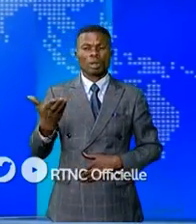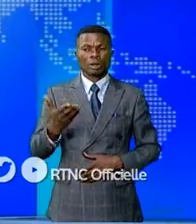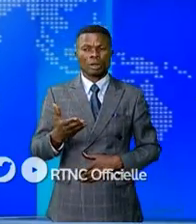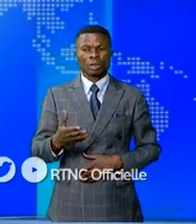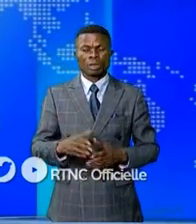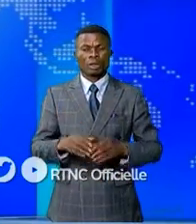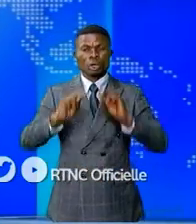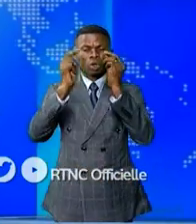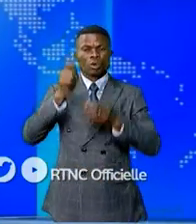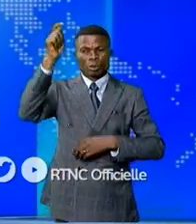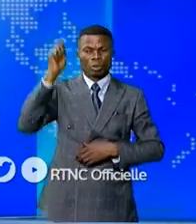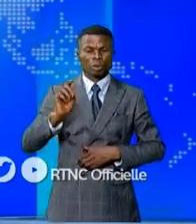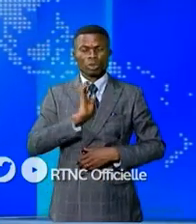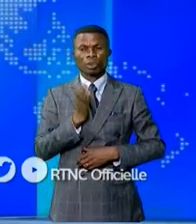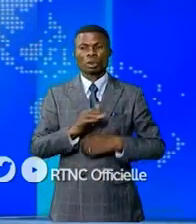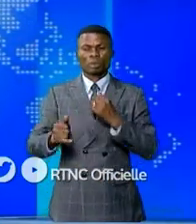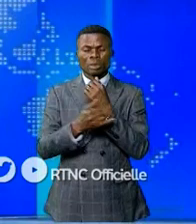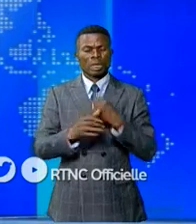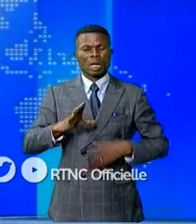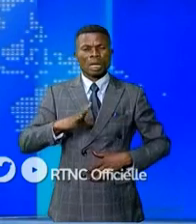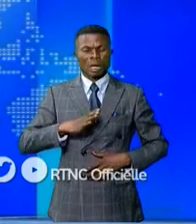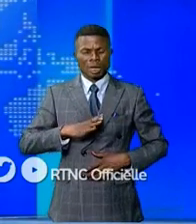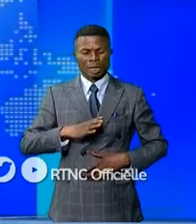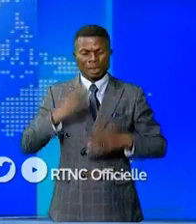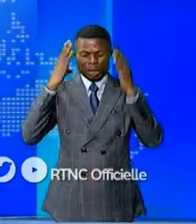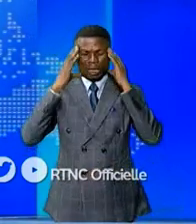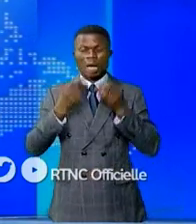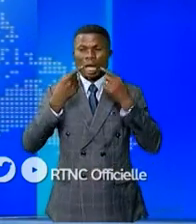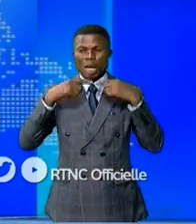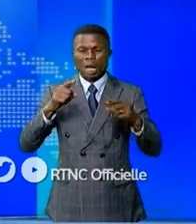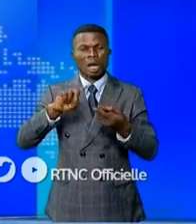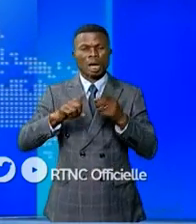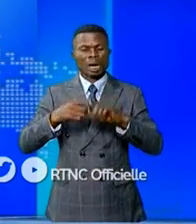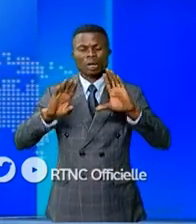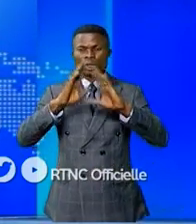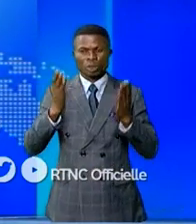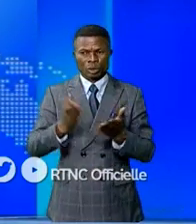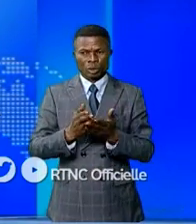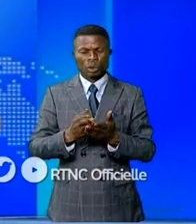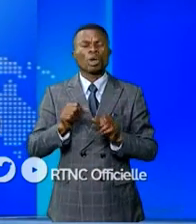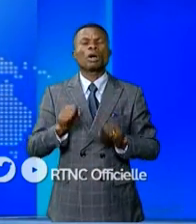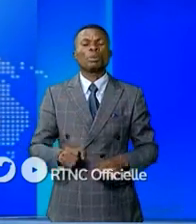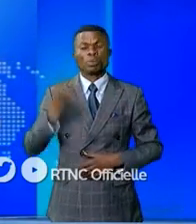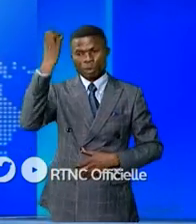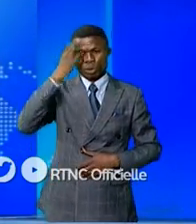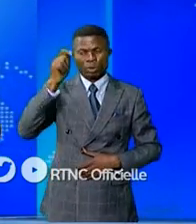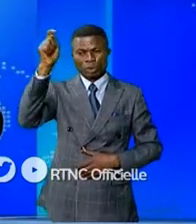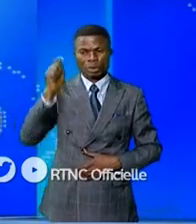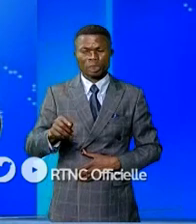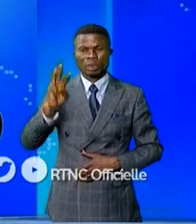maison militaire du président de la République a la douleur d'annoncer aux compagnons d'armes, amis et connaissances les décès du général de brigade